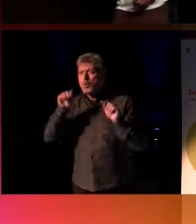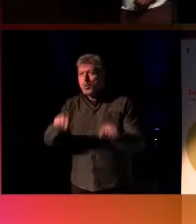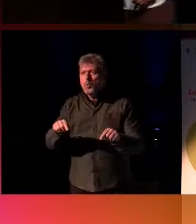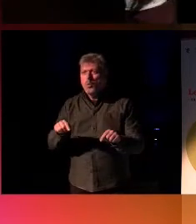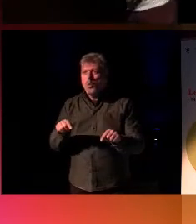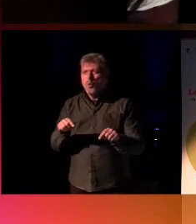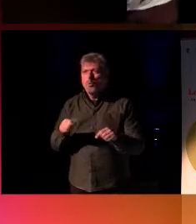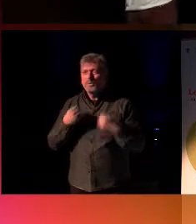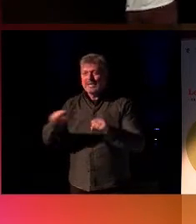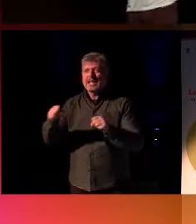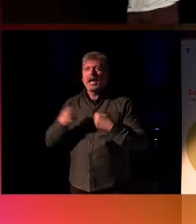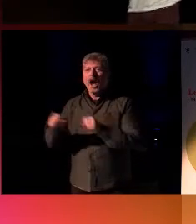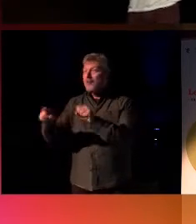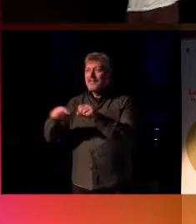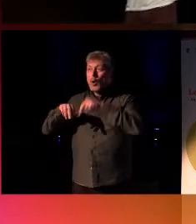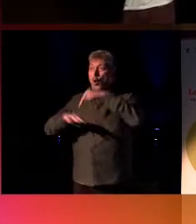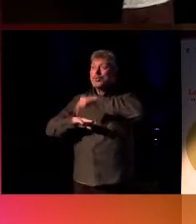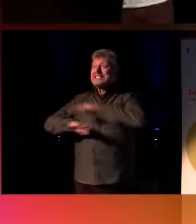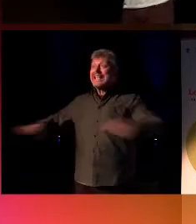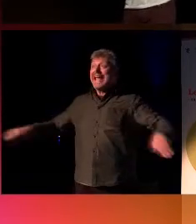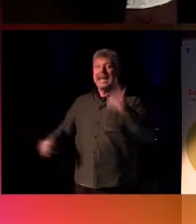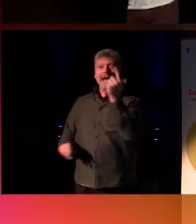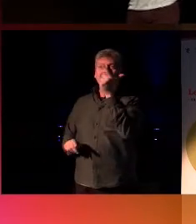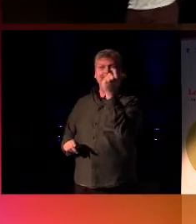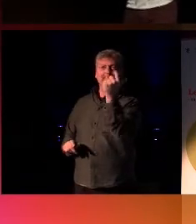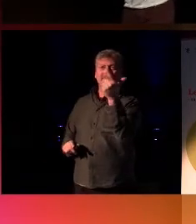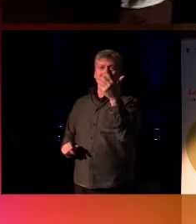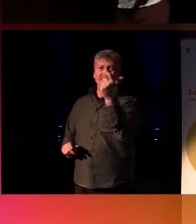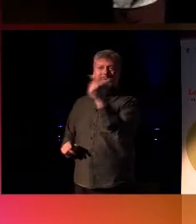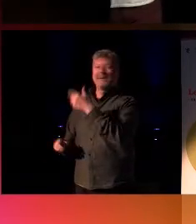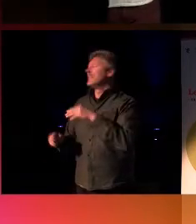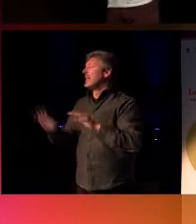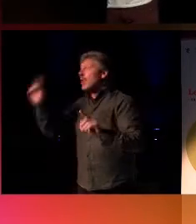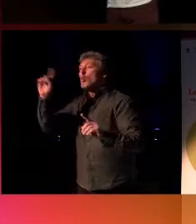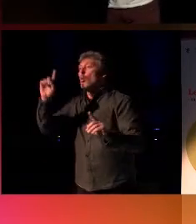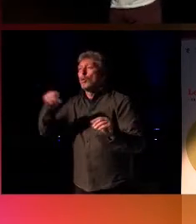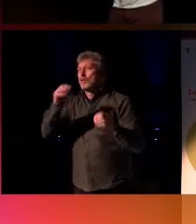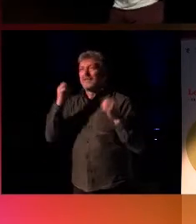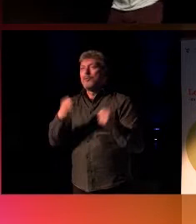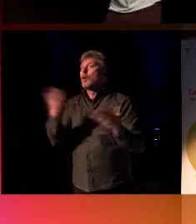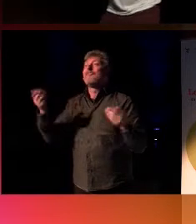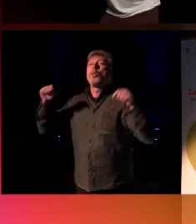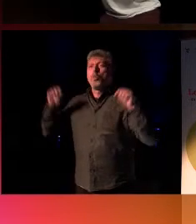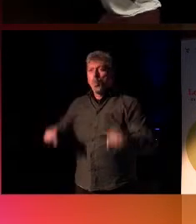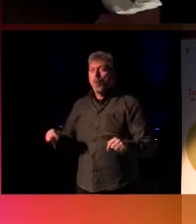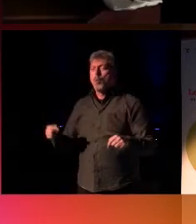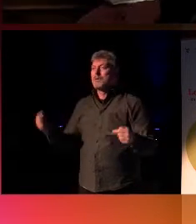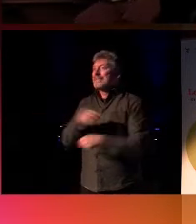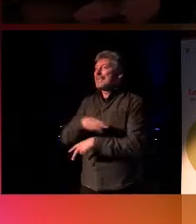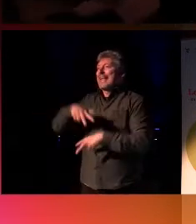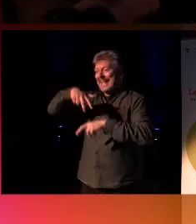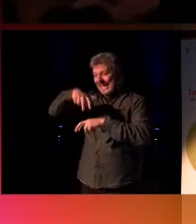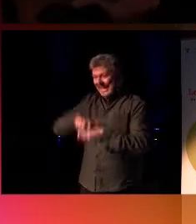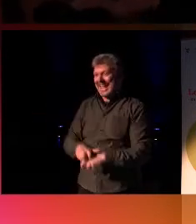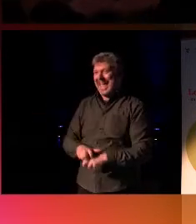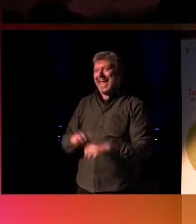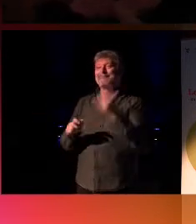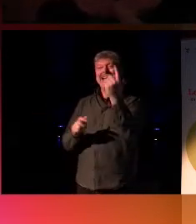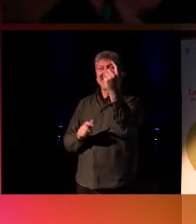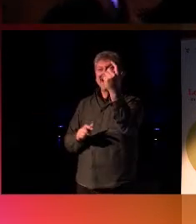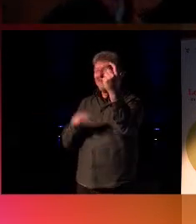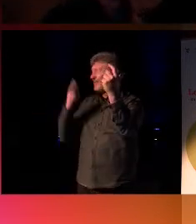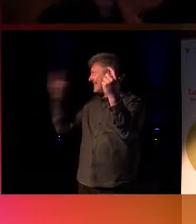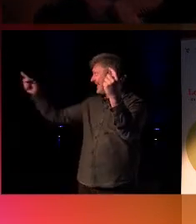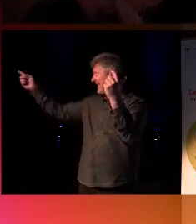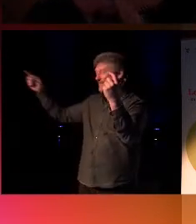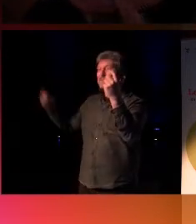stille og tar bilder. Å nei, det ikke meningen. Så her, vi har jo øvd allerede. Så det vi gjør nå at vi går ned I knebøy, med telefonen her, ser du på